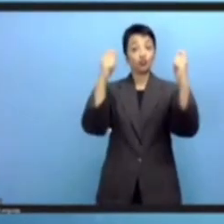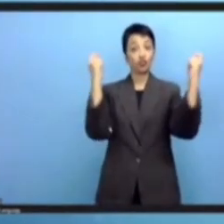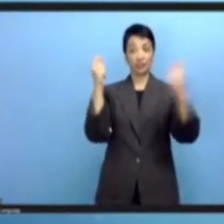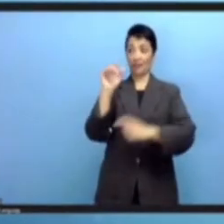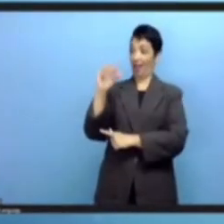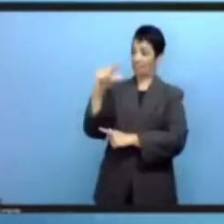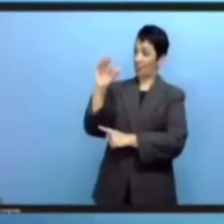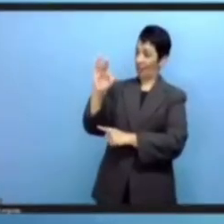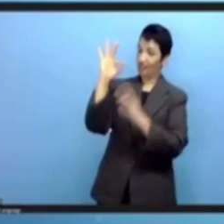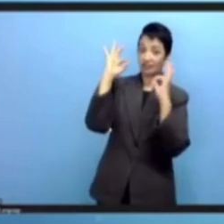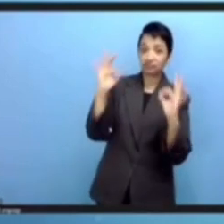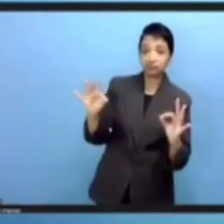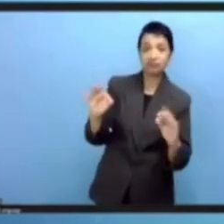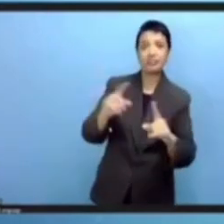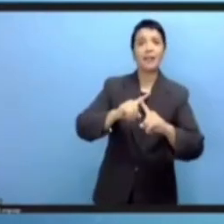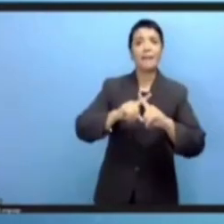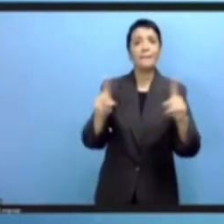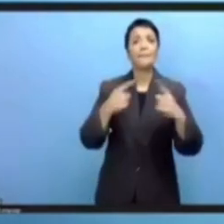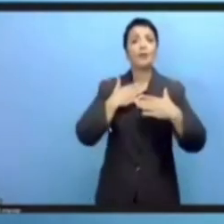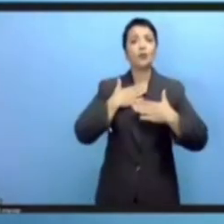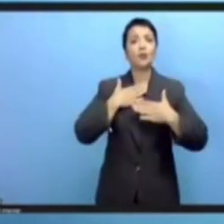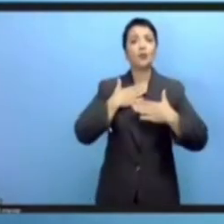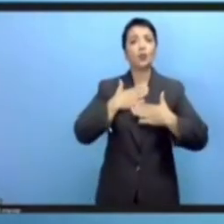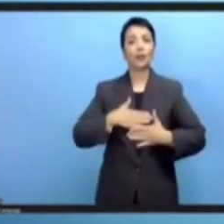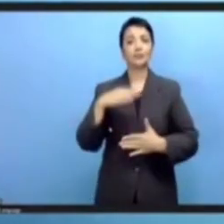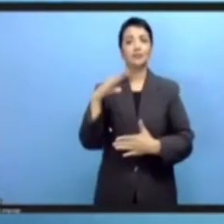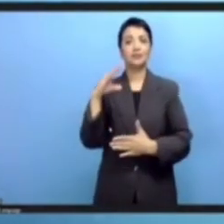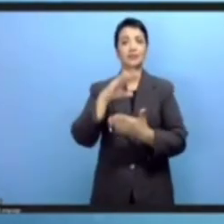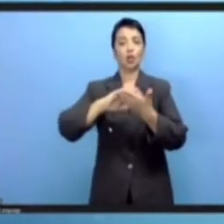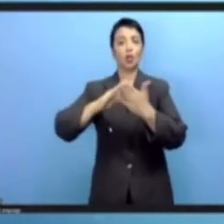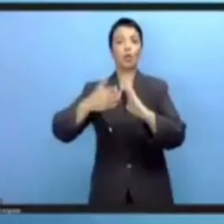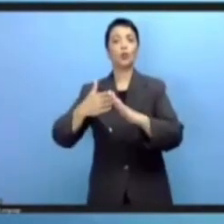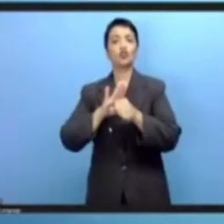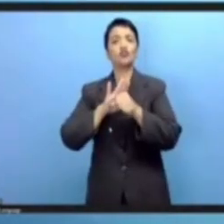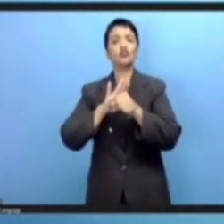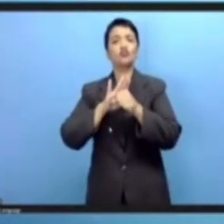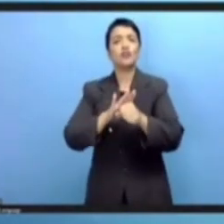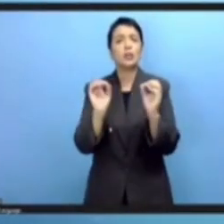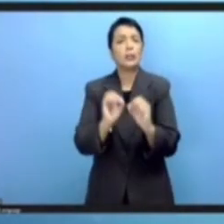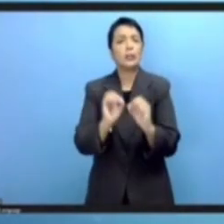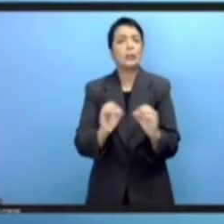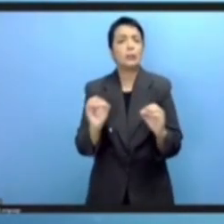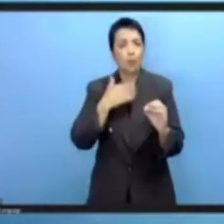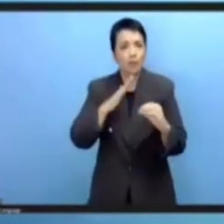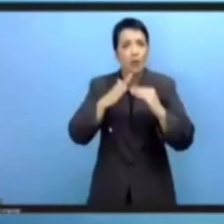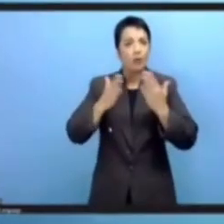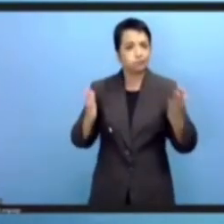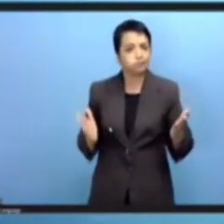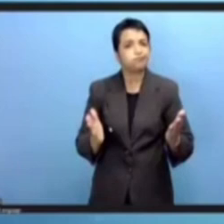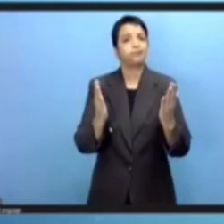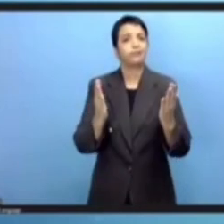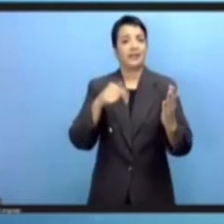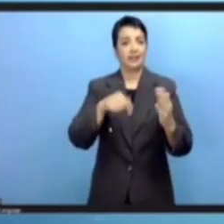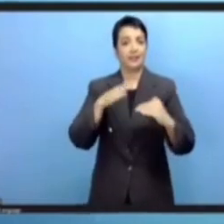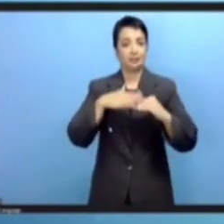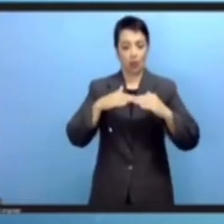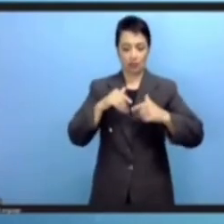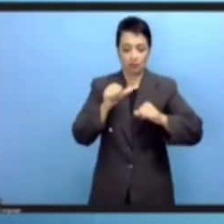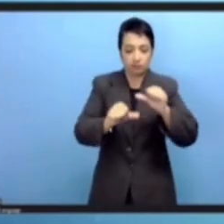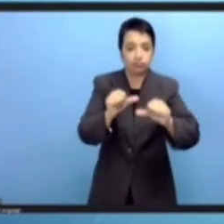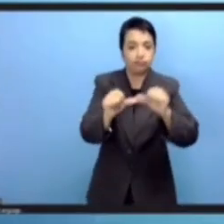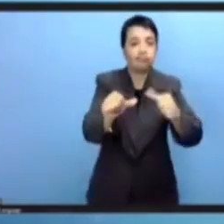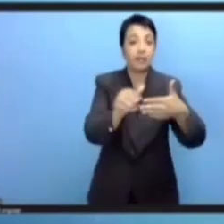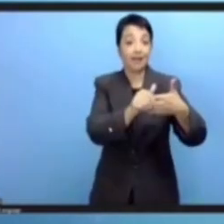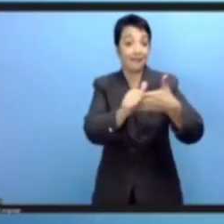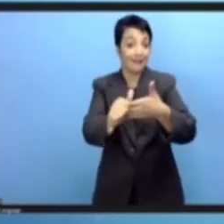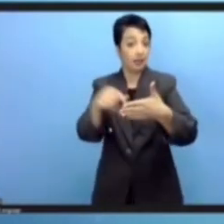fondamentaux. En fait, l'existence du forum FGI, ce qui a résulté donc d'une pression de la société, on continue